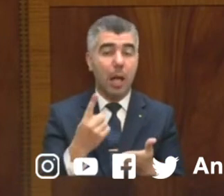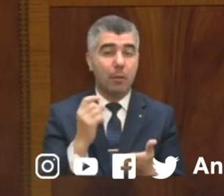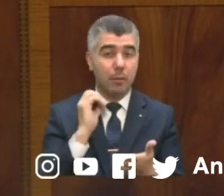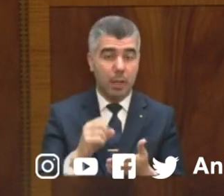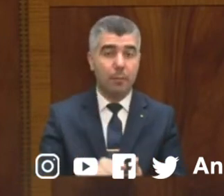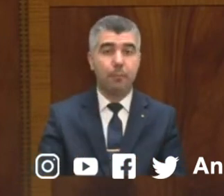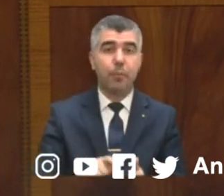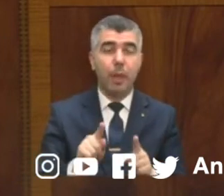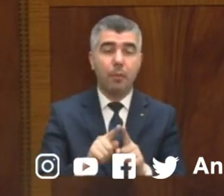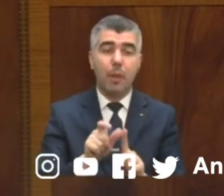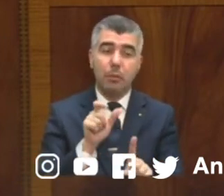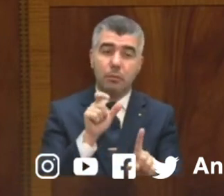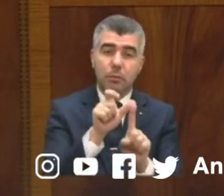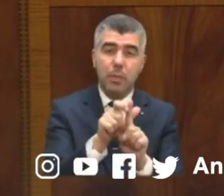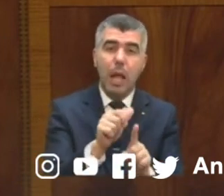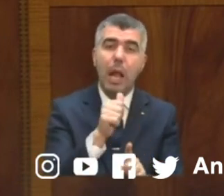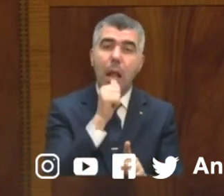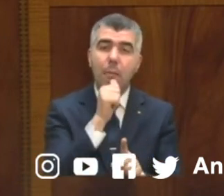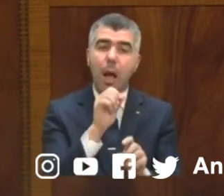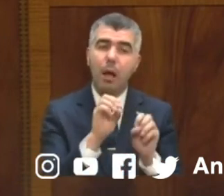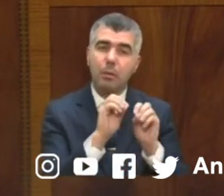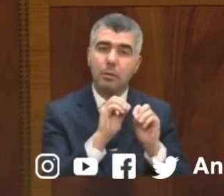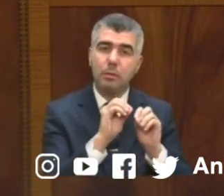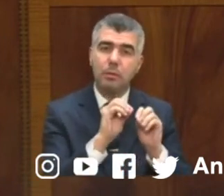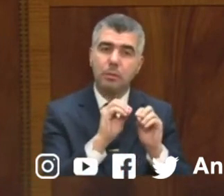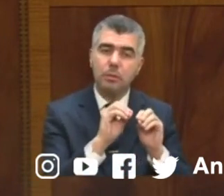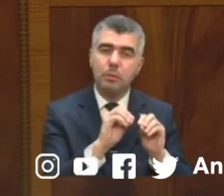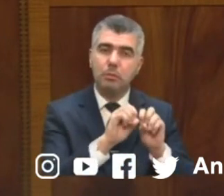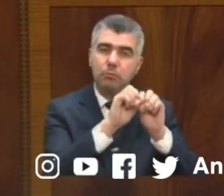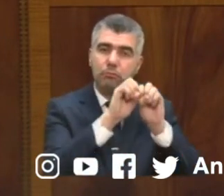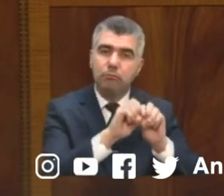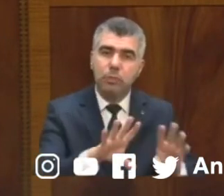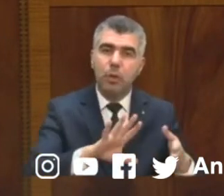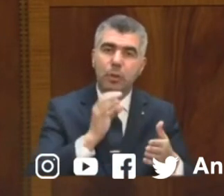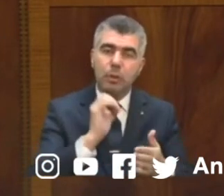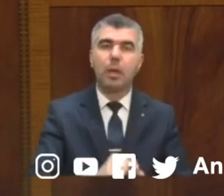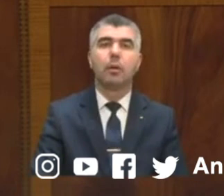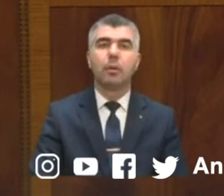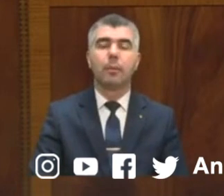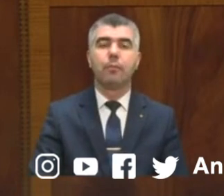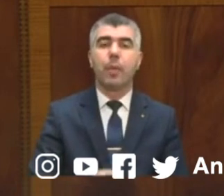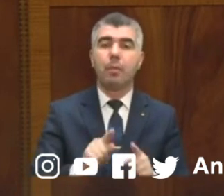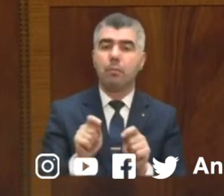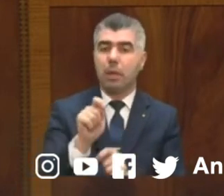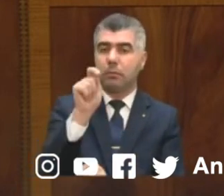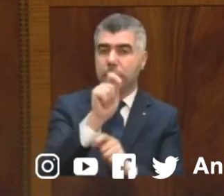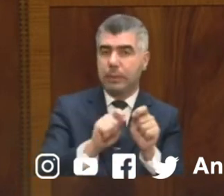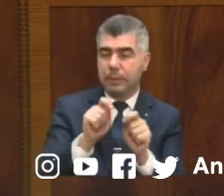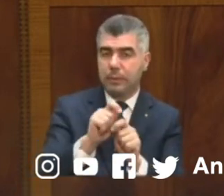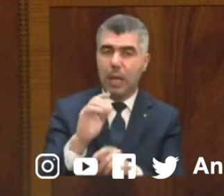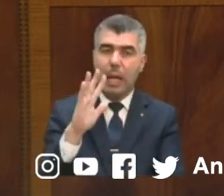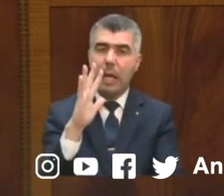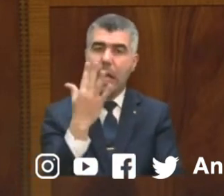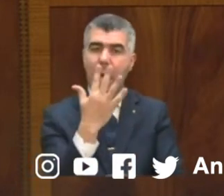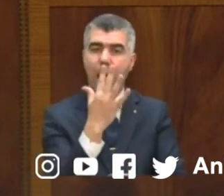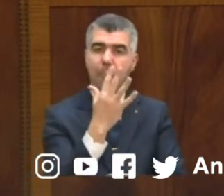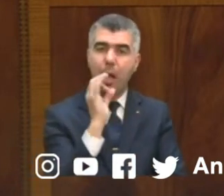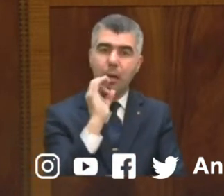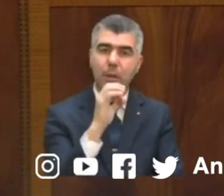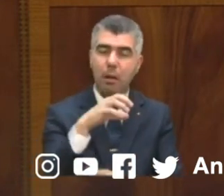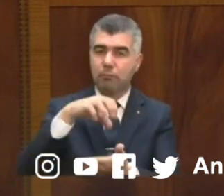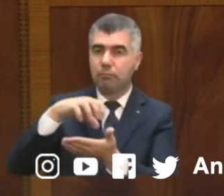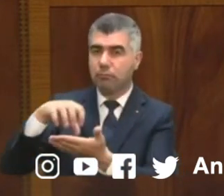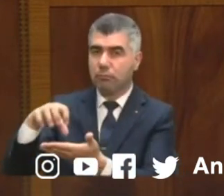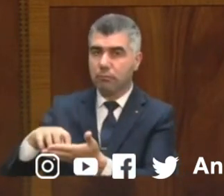تعزيز المحافظة على المياه والتربة، تهيئة المجال الغابوي من خلال استصلاح الأحواض المائية